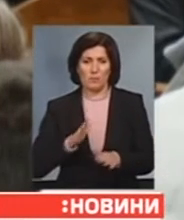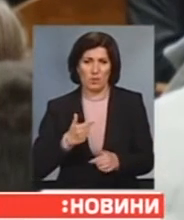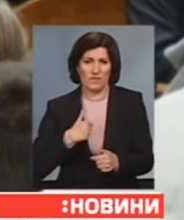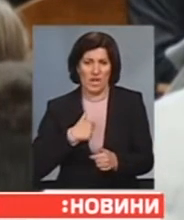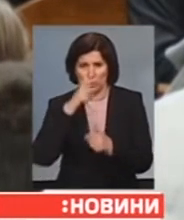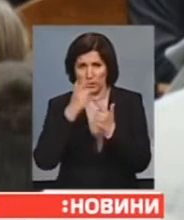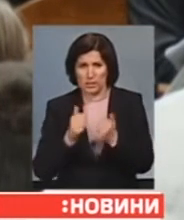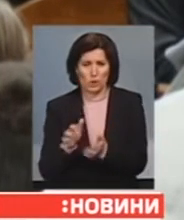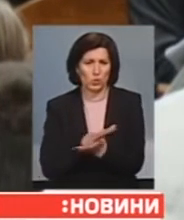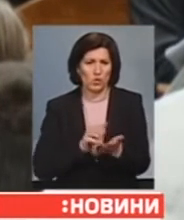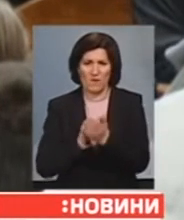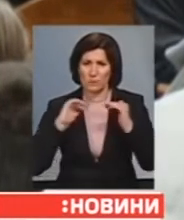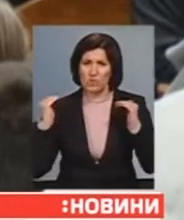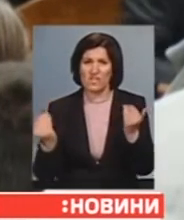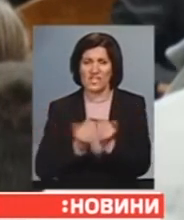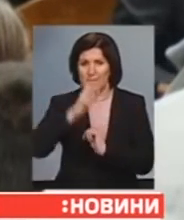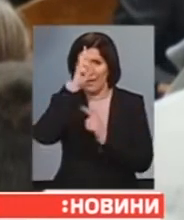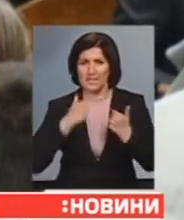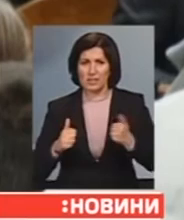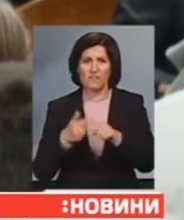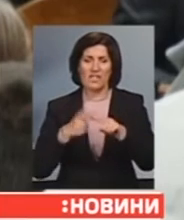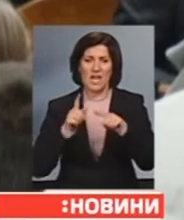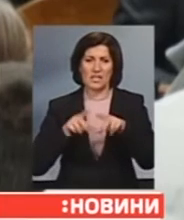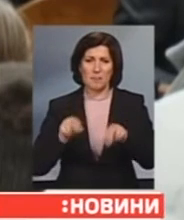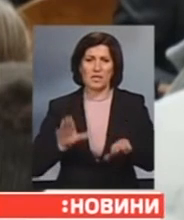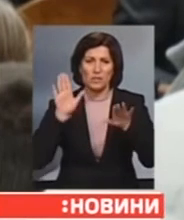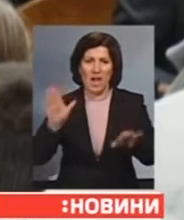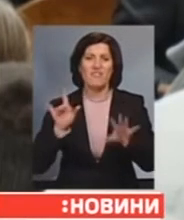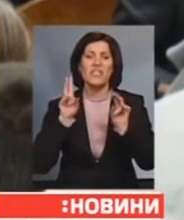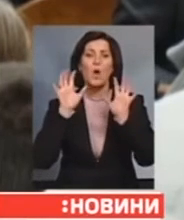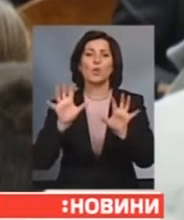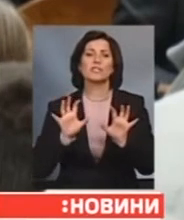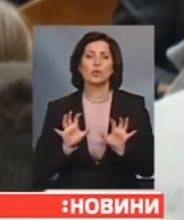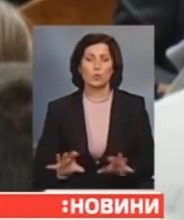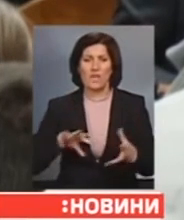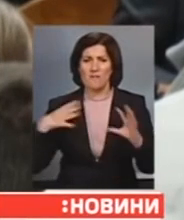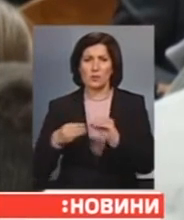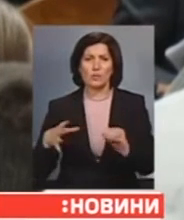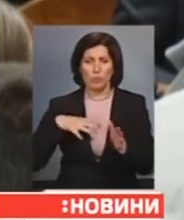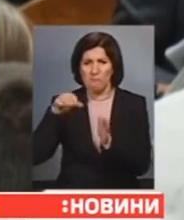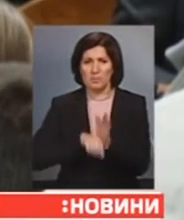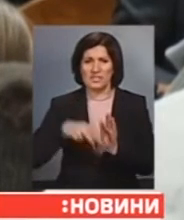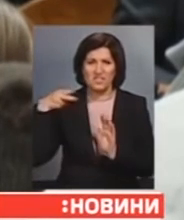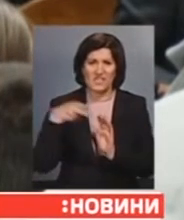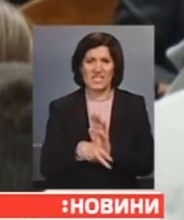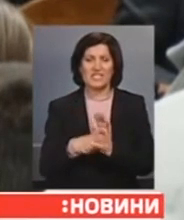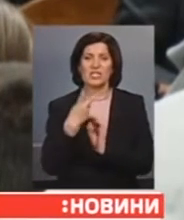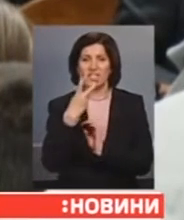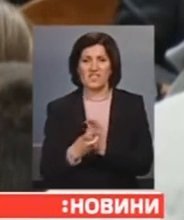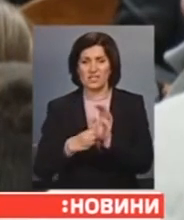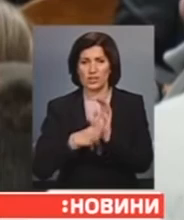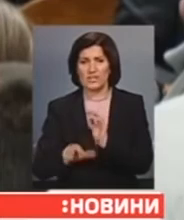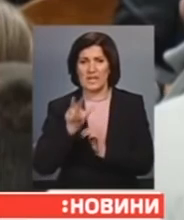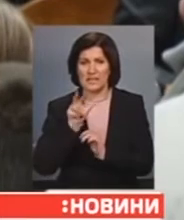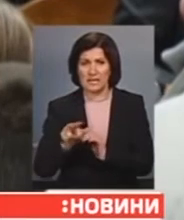що він зруйнував суверенітет держави, який присягав на Конституції, тому що в результаті було вбито